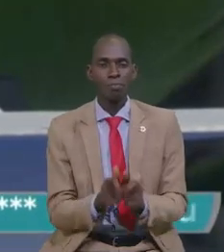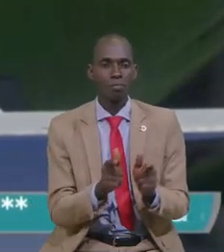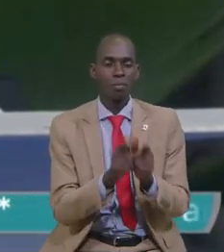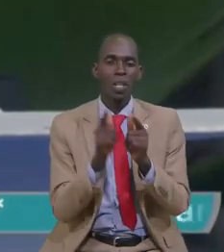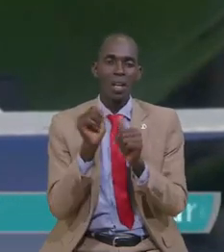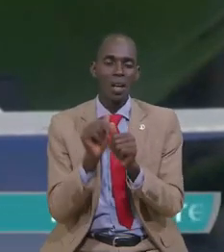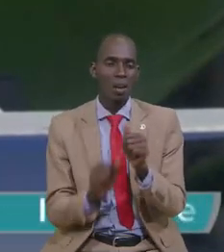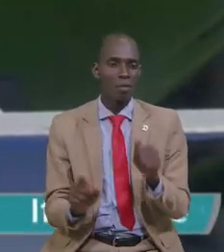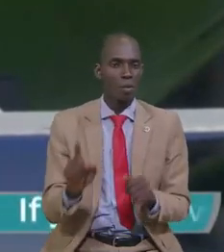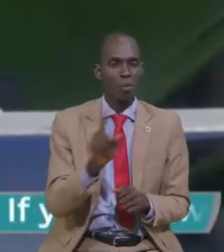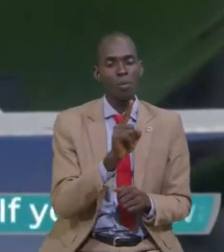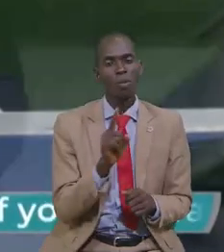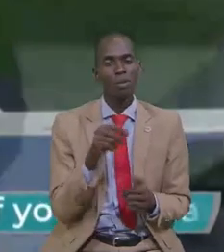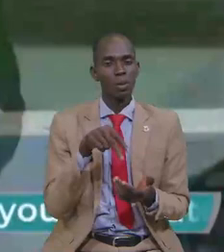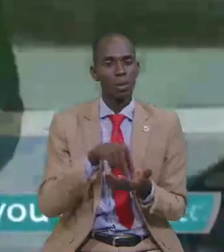dépêchons-nous.